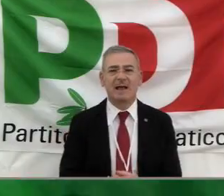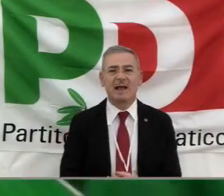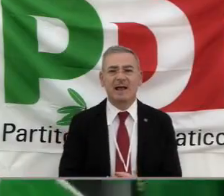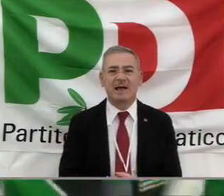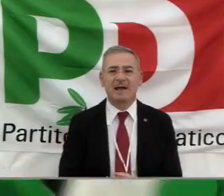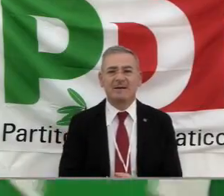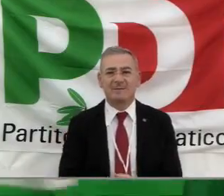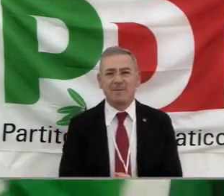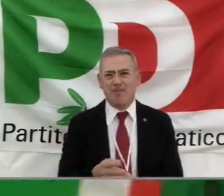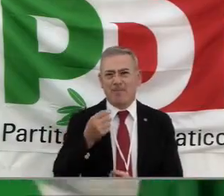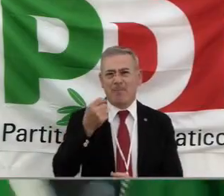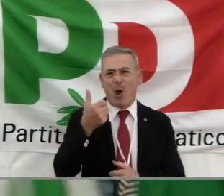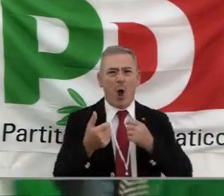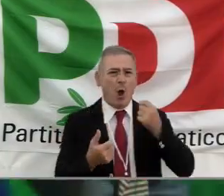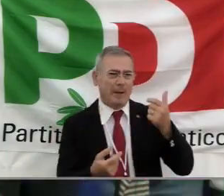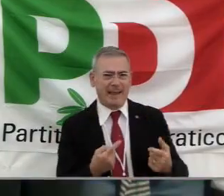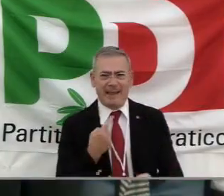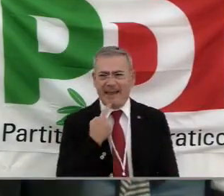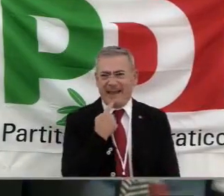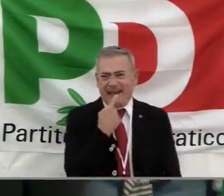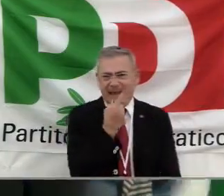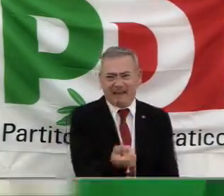che pochi!